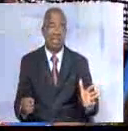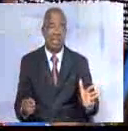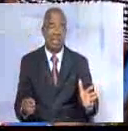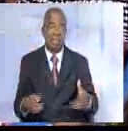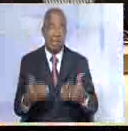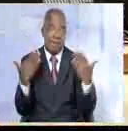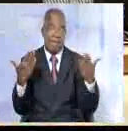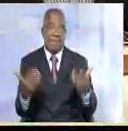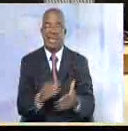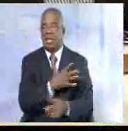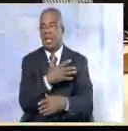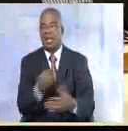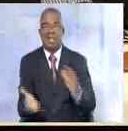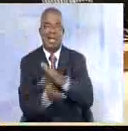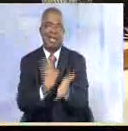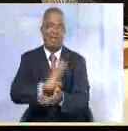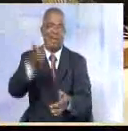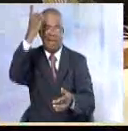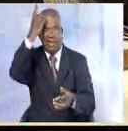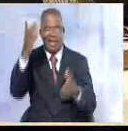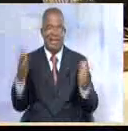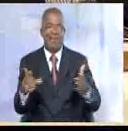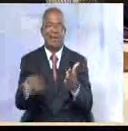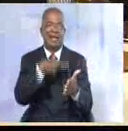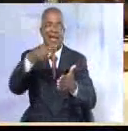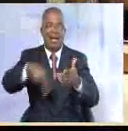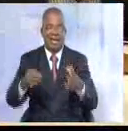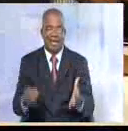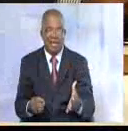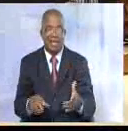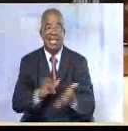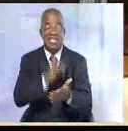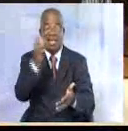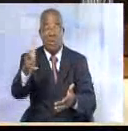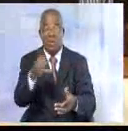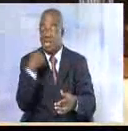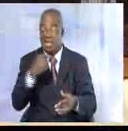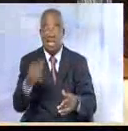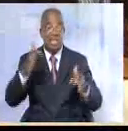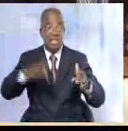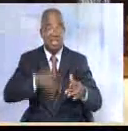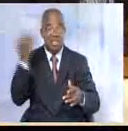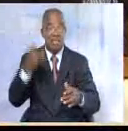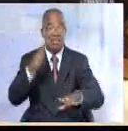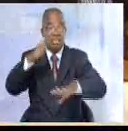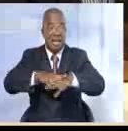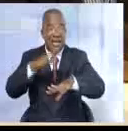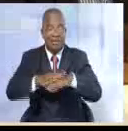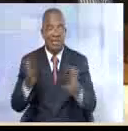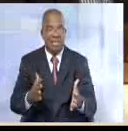gagner votre vie. Vous arrivez pour vivre avec des personnes qui ne vous agressent